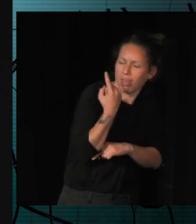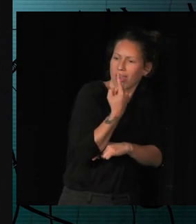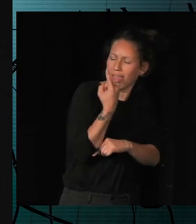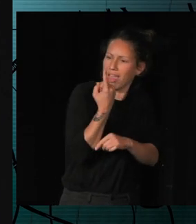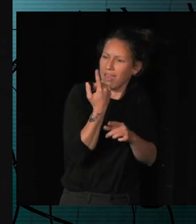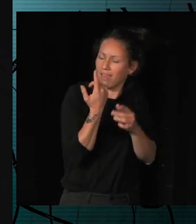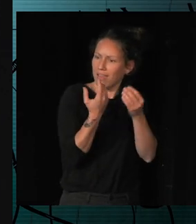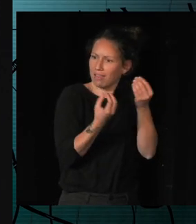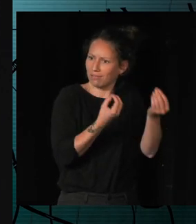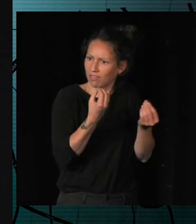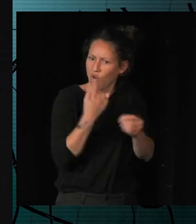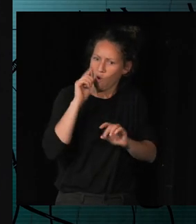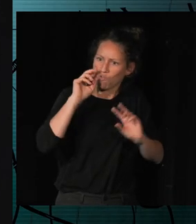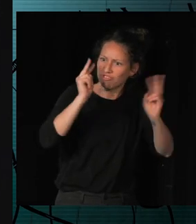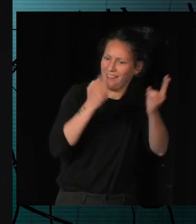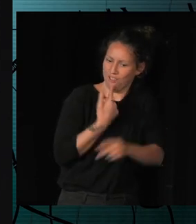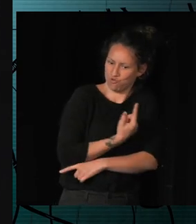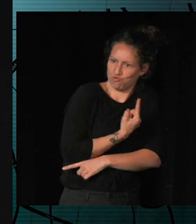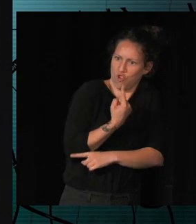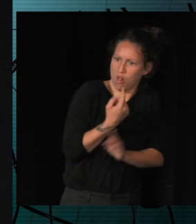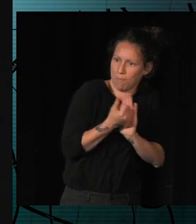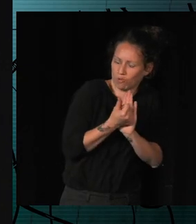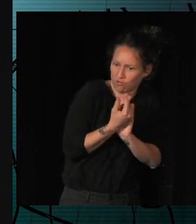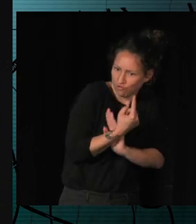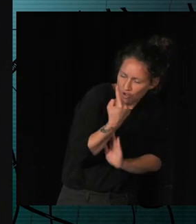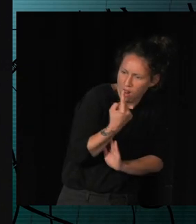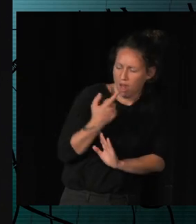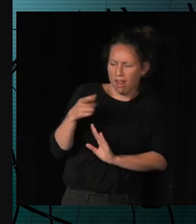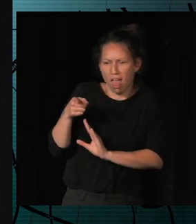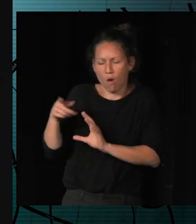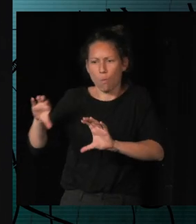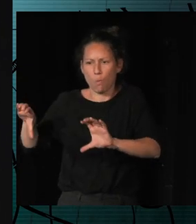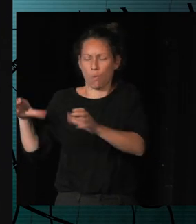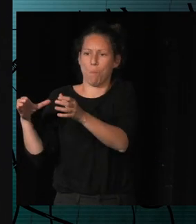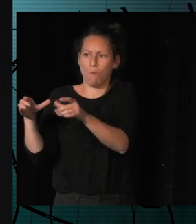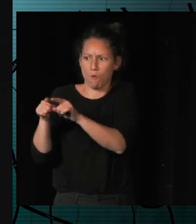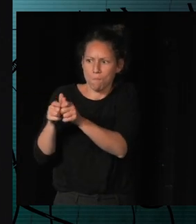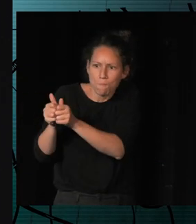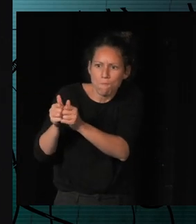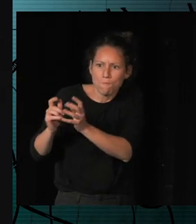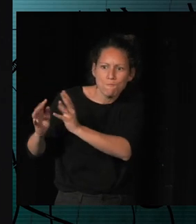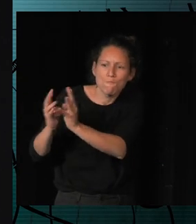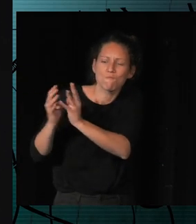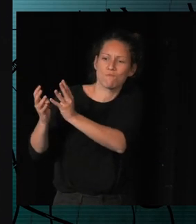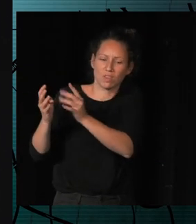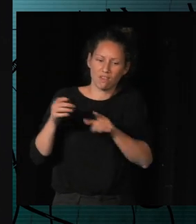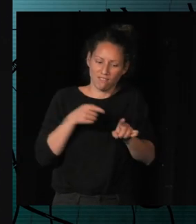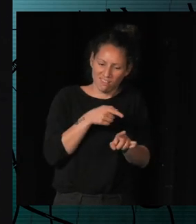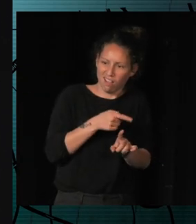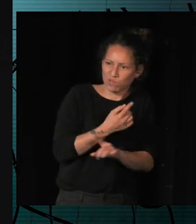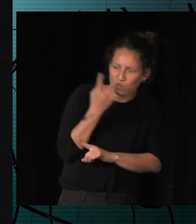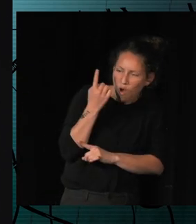classiques comme ça on se retrouve généralement seul au milieu de bah au milieu de de choses innommables incompréhensibles